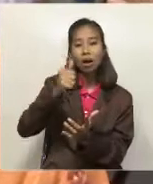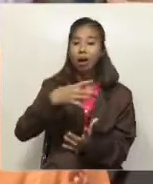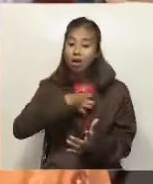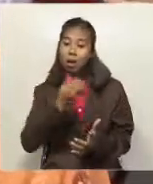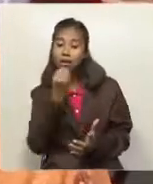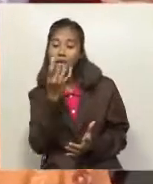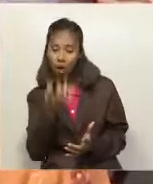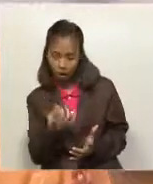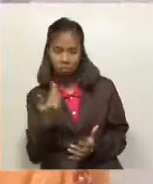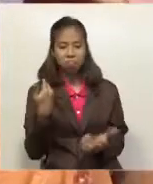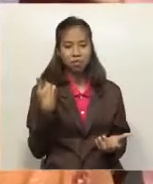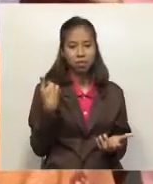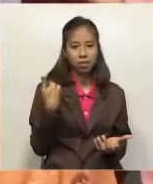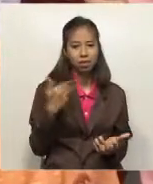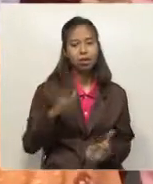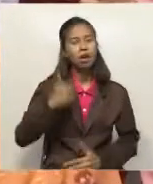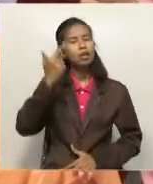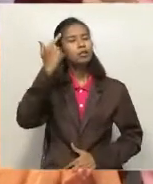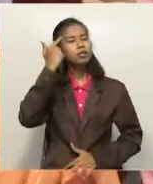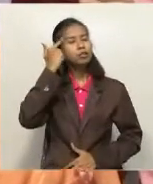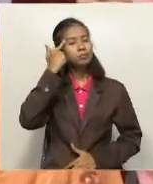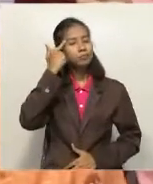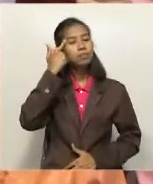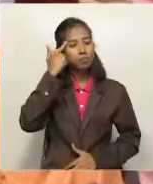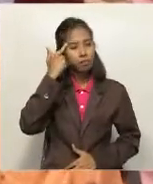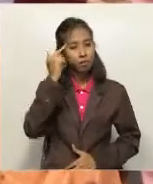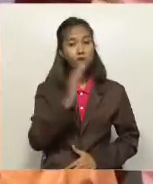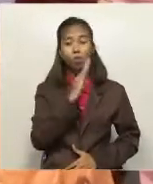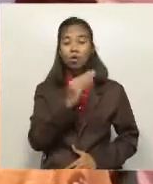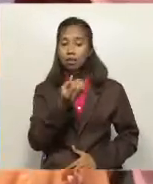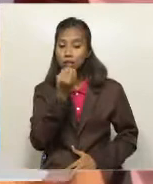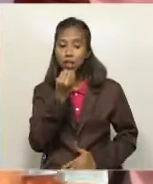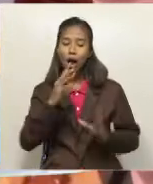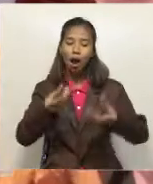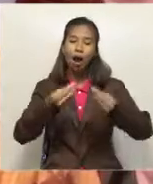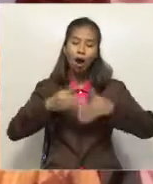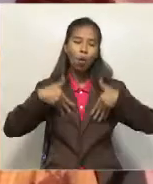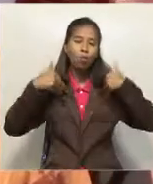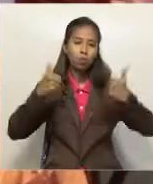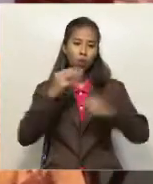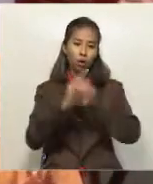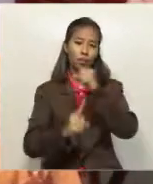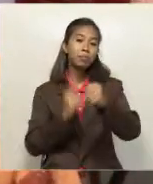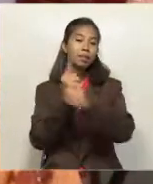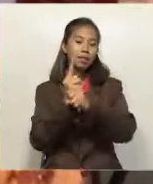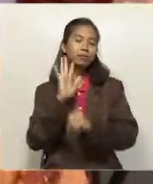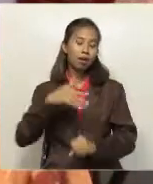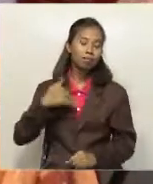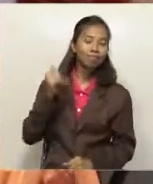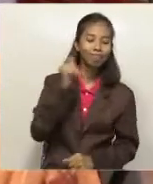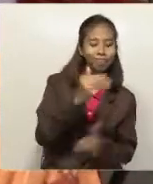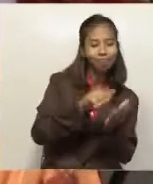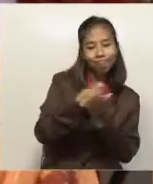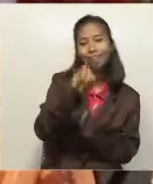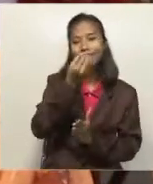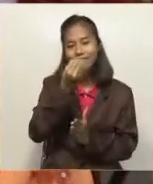ไรก็มีป้าก็เลยคิดว่ากินแล้วให้มีความสุขปีนึงก็มาขอกินเป็นบุญ